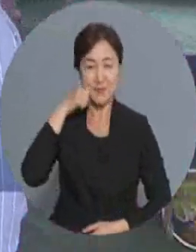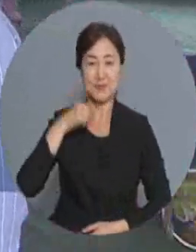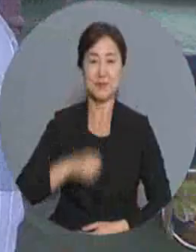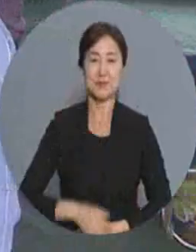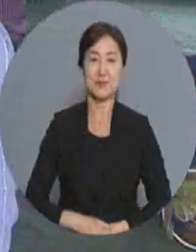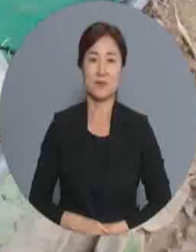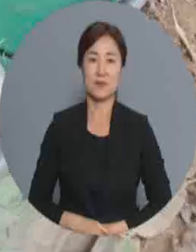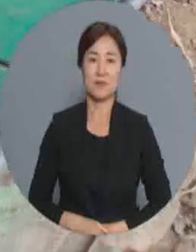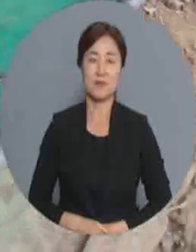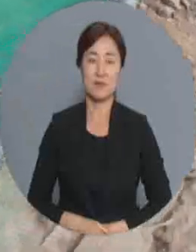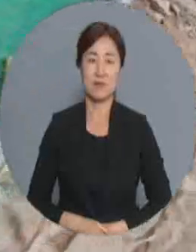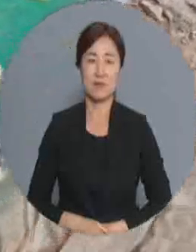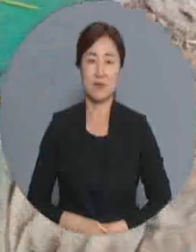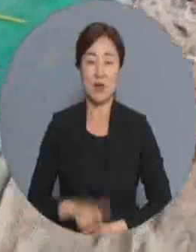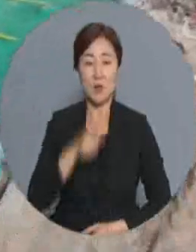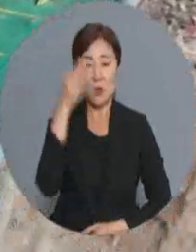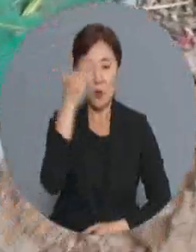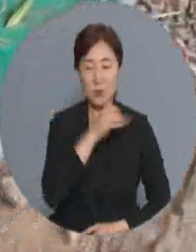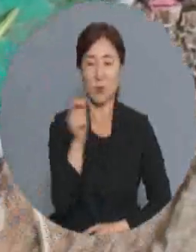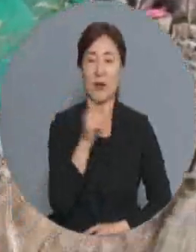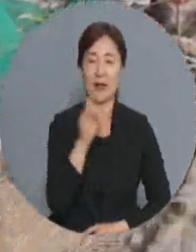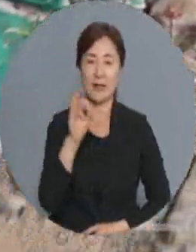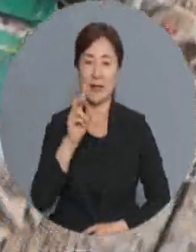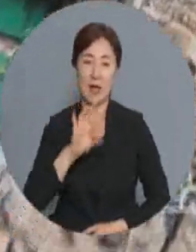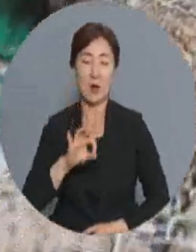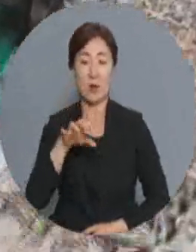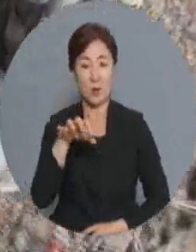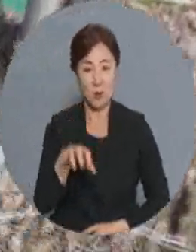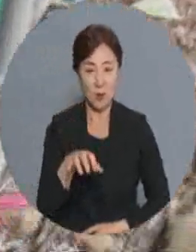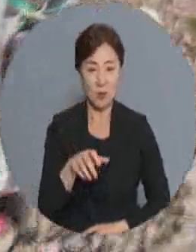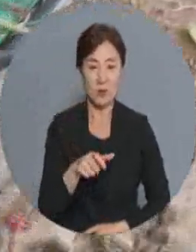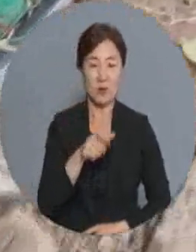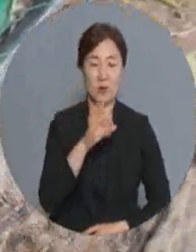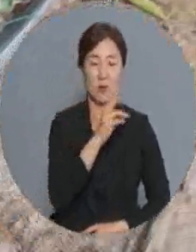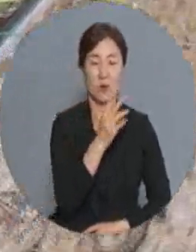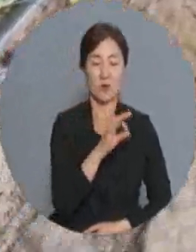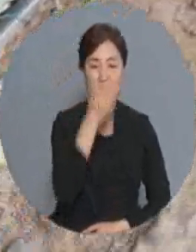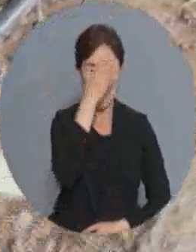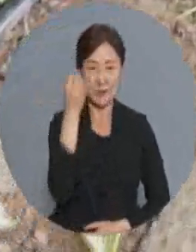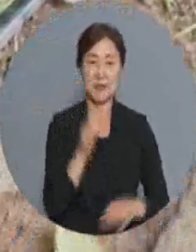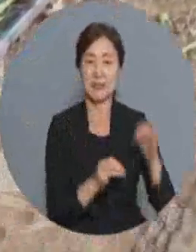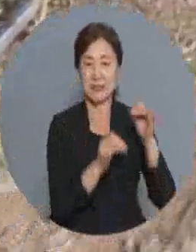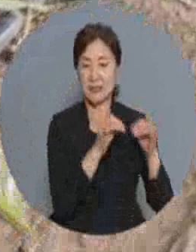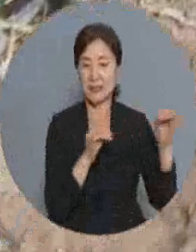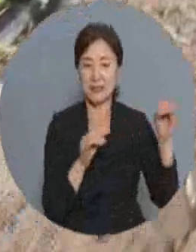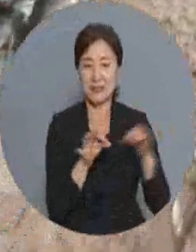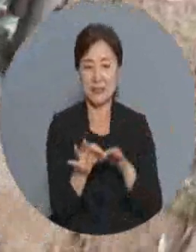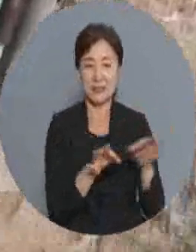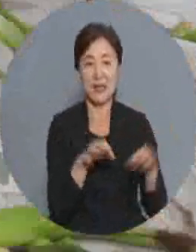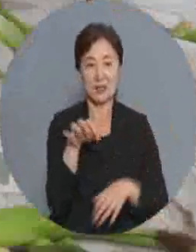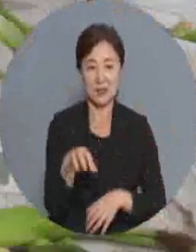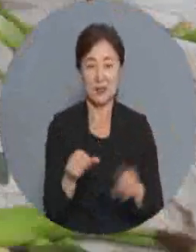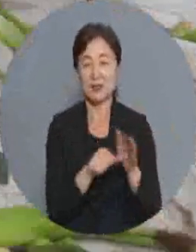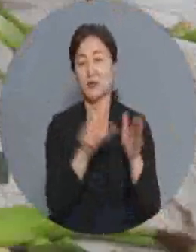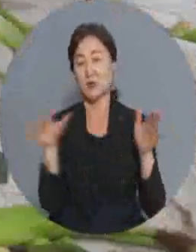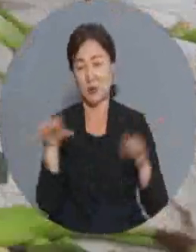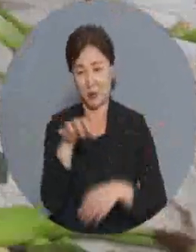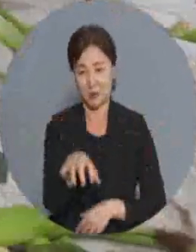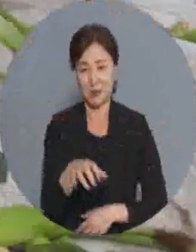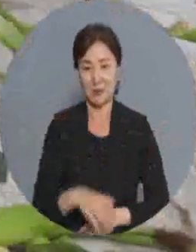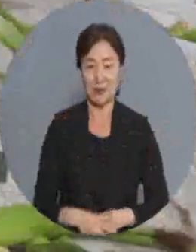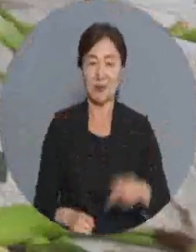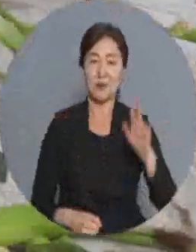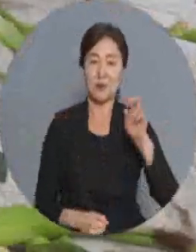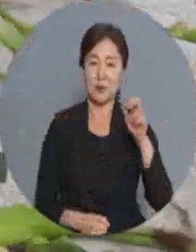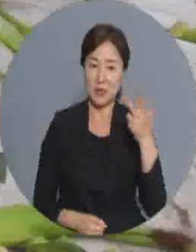아주 맛있어요. 여수 화양면에 위치한 용주 할머니 장터는 지역 대표 명소가 됐습니다.